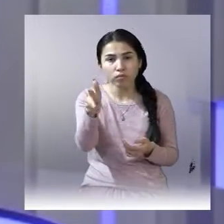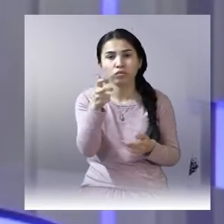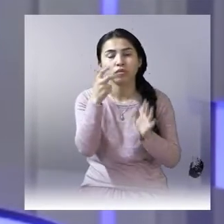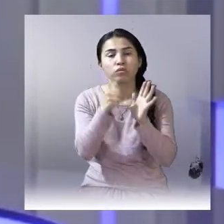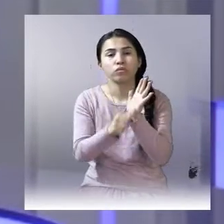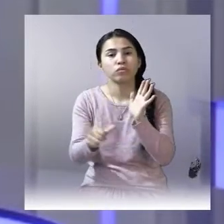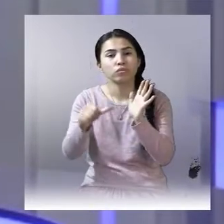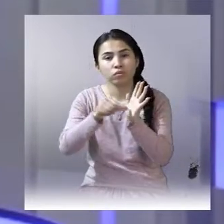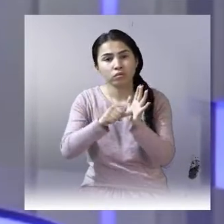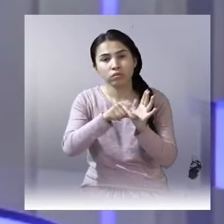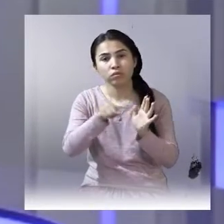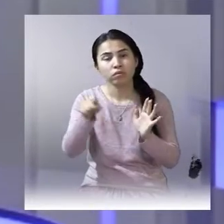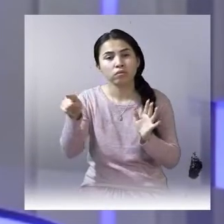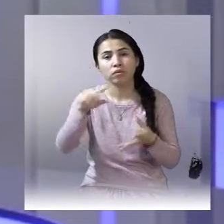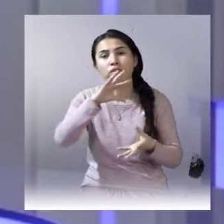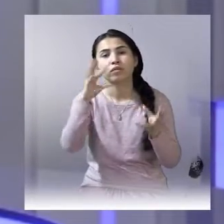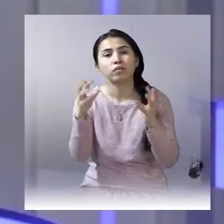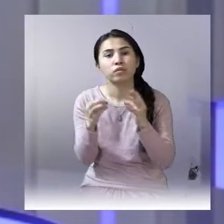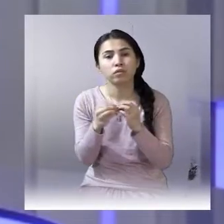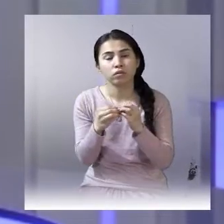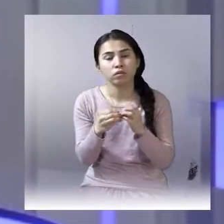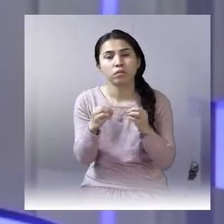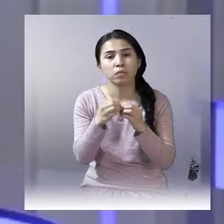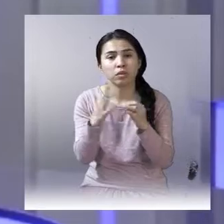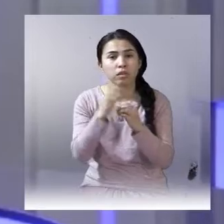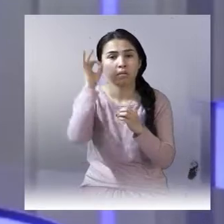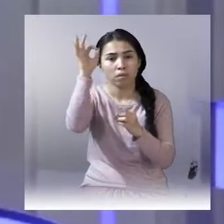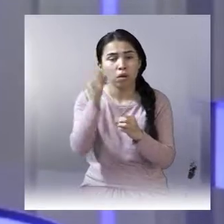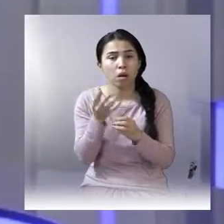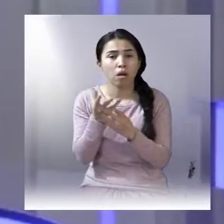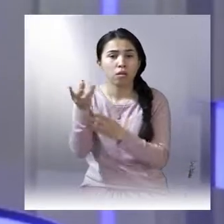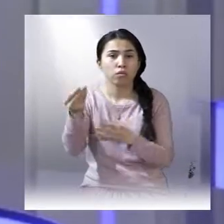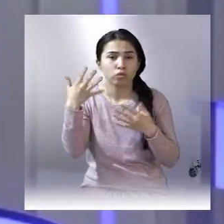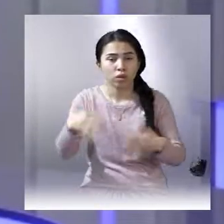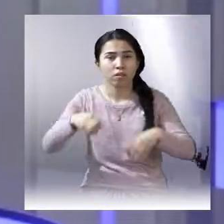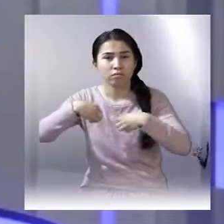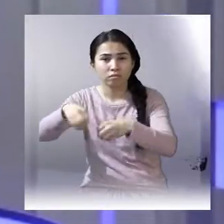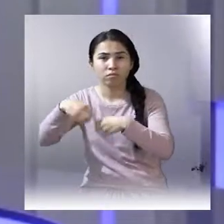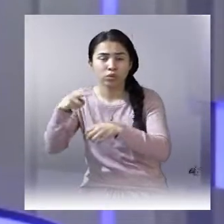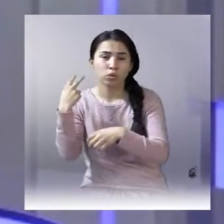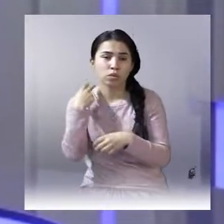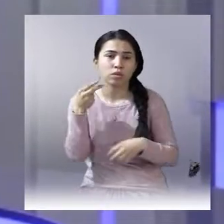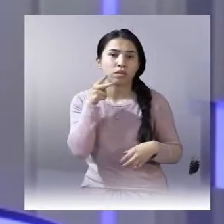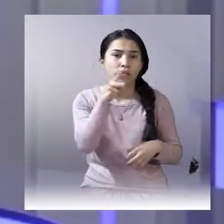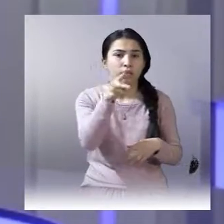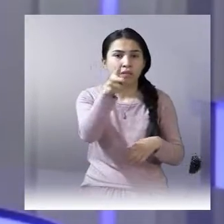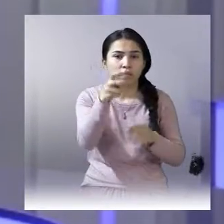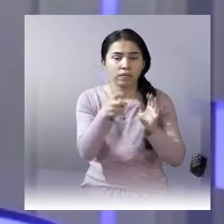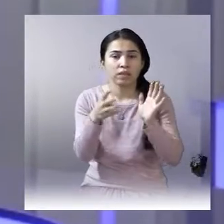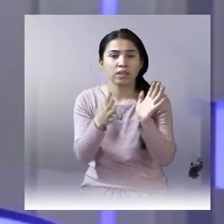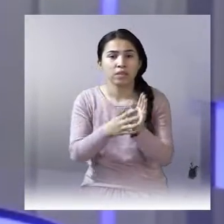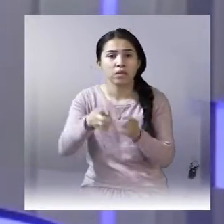Тіпті заң жобасына бірқатар өзгерістер енгізілді. Бүгін аталған заң жобасын талқылау мақсатында мамандар бас қосты.